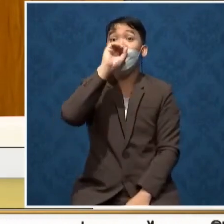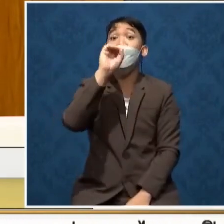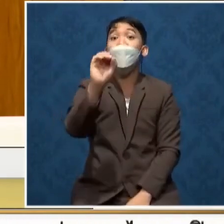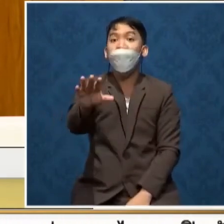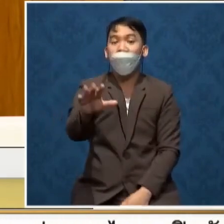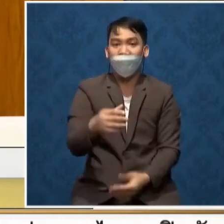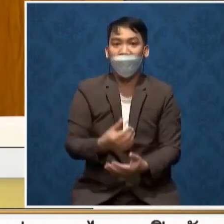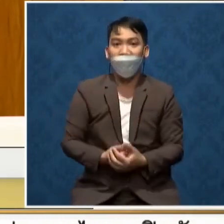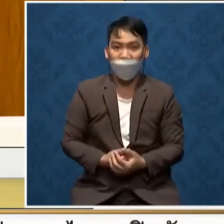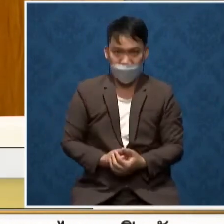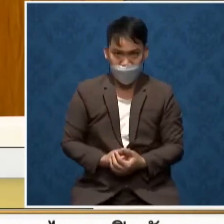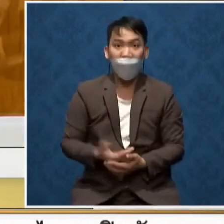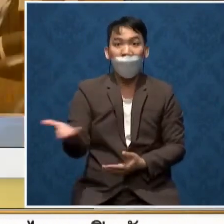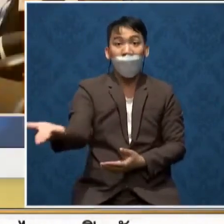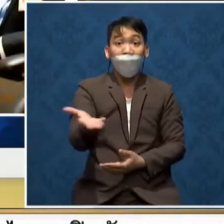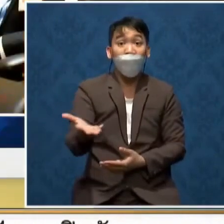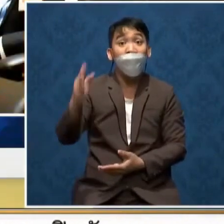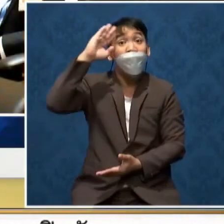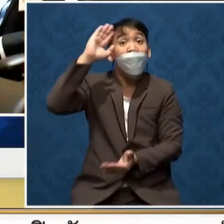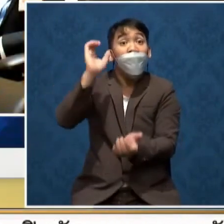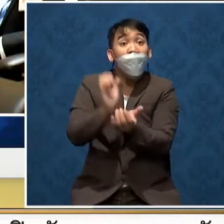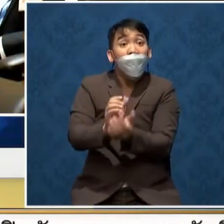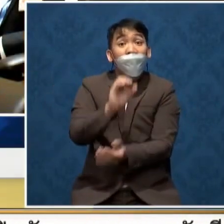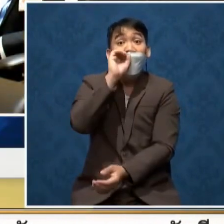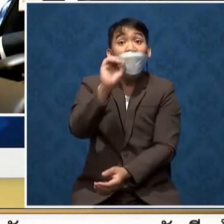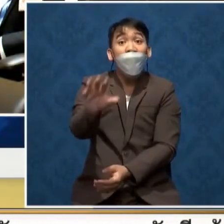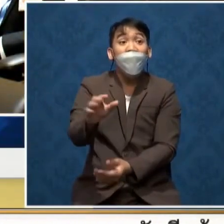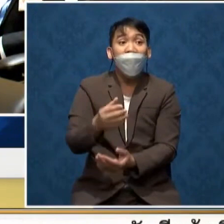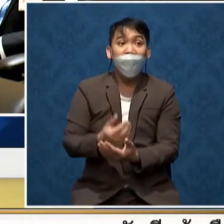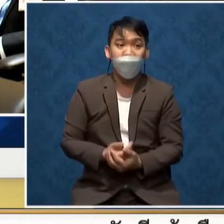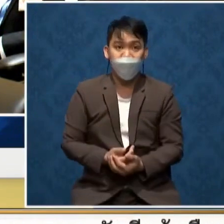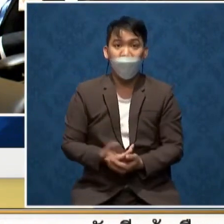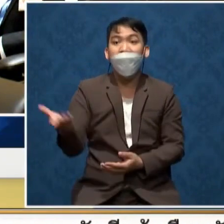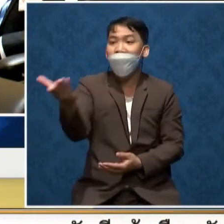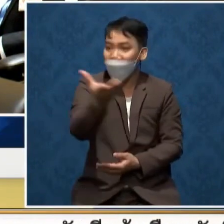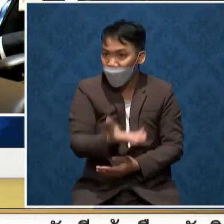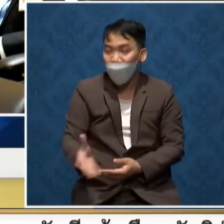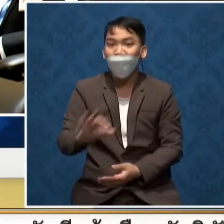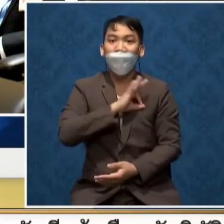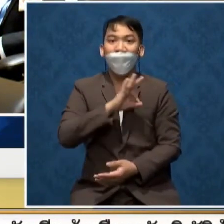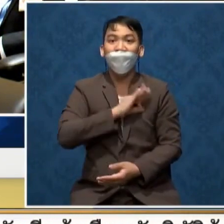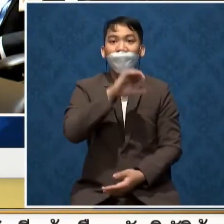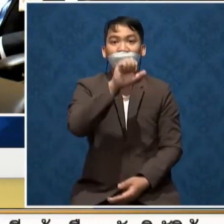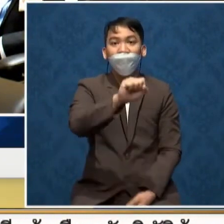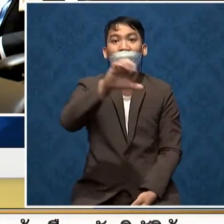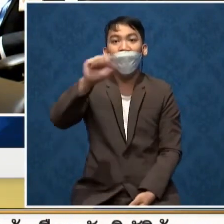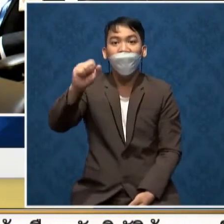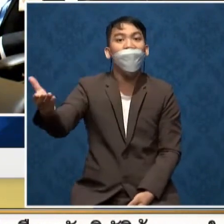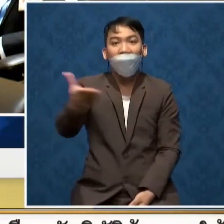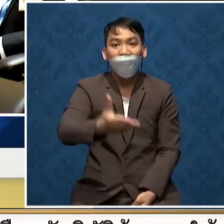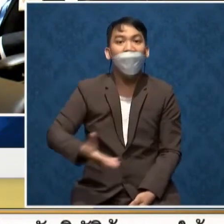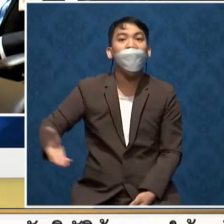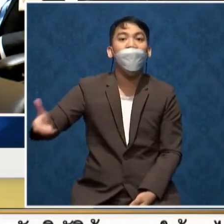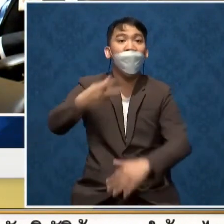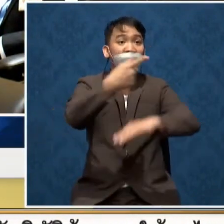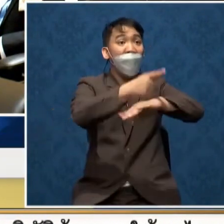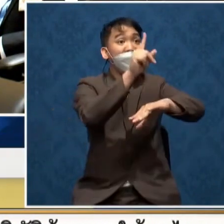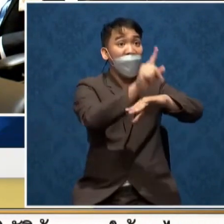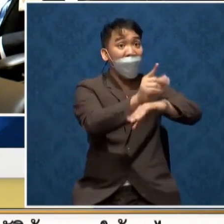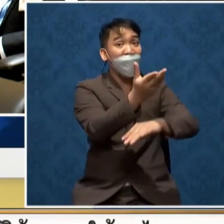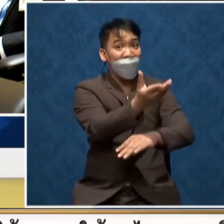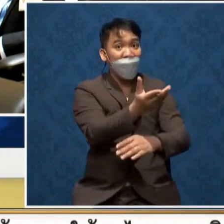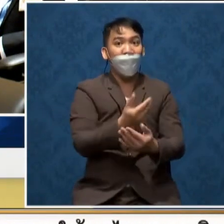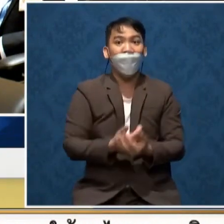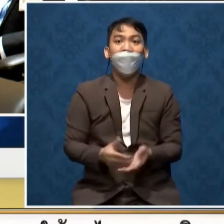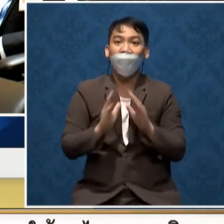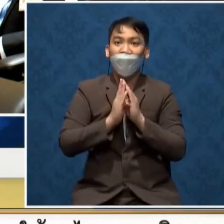ารนะครับพลตำรวจตรีสุพิสารภักดีรัตนาถนะครับและท่านสมาชิกสภาผู้แทนรวมถึงท่านประธานสภานะครับ